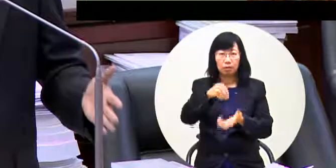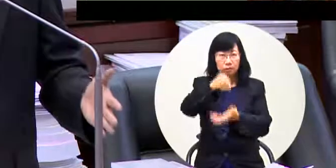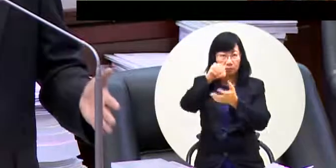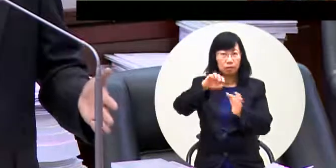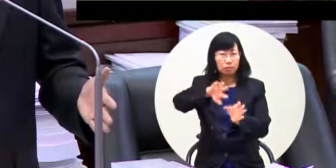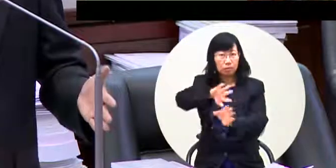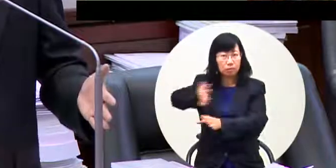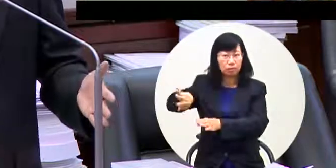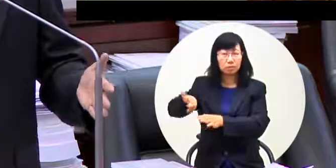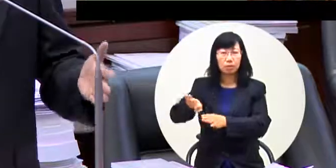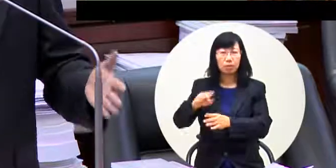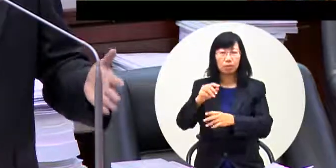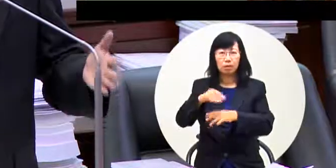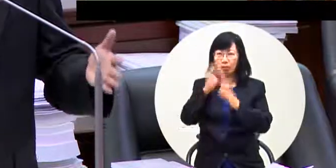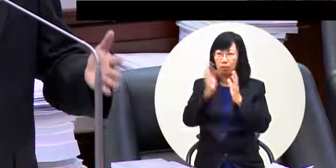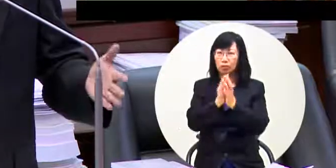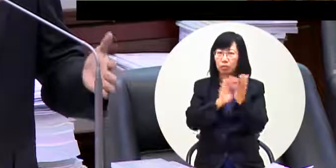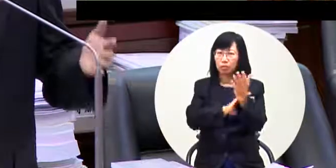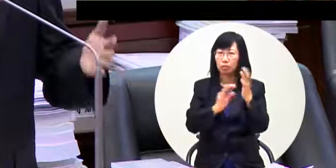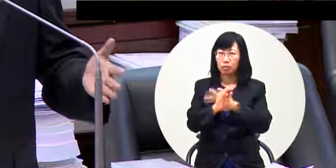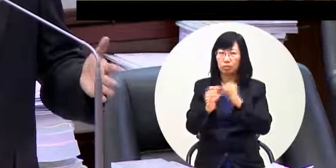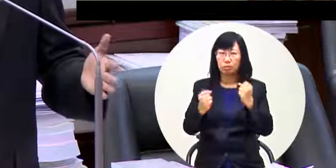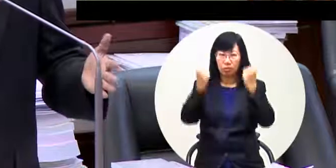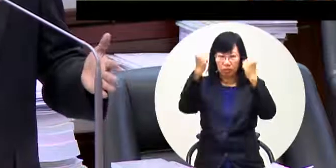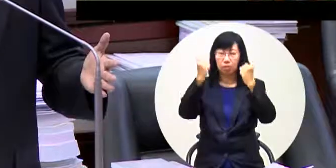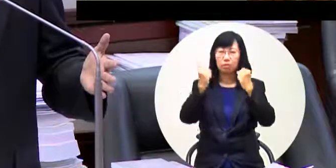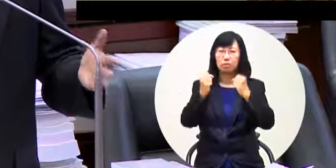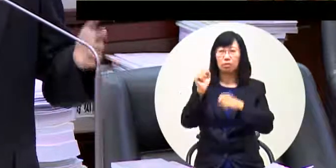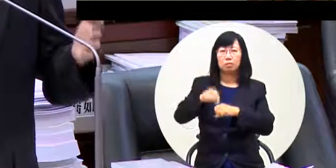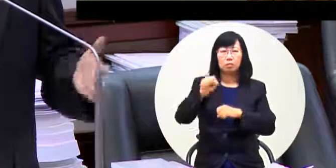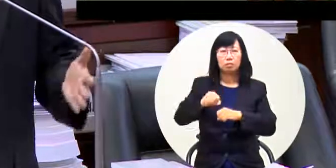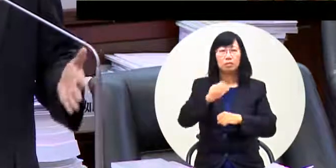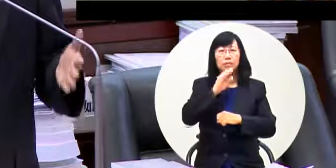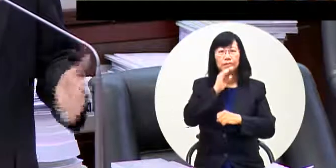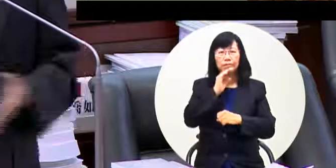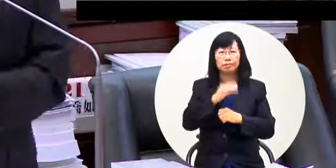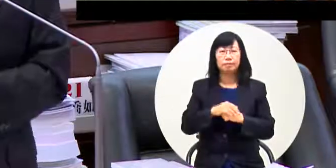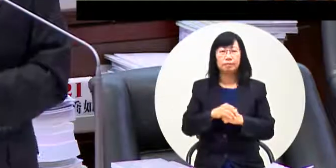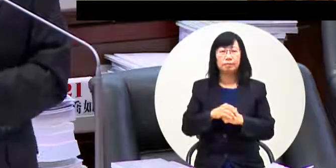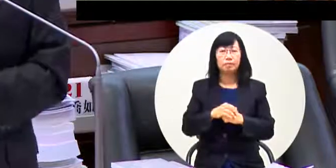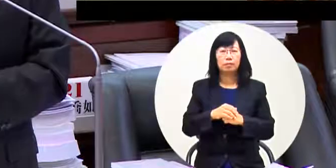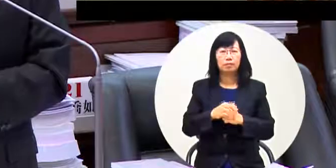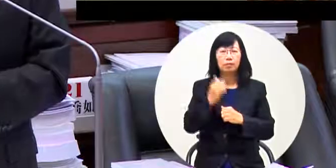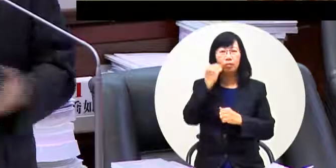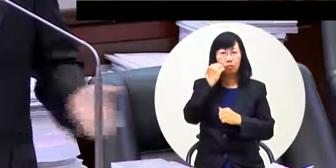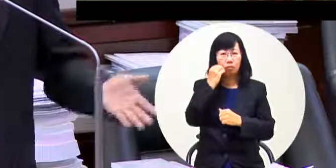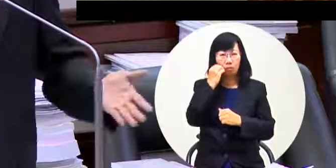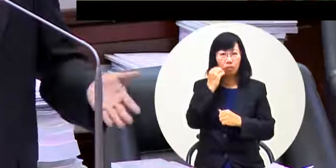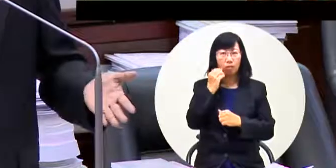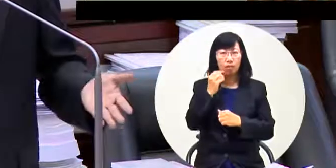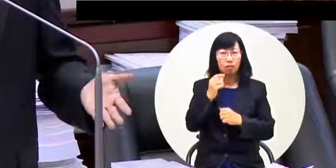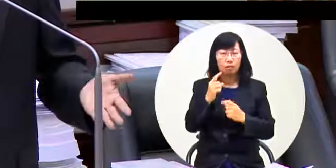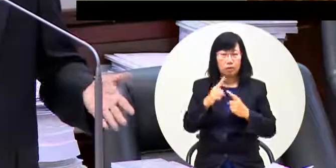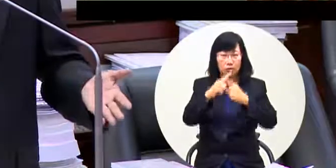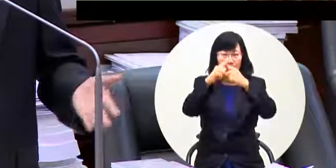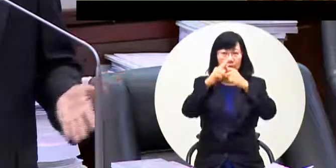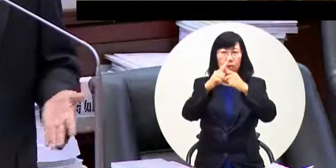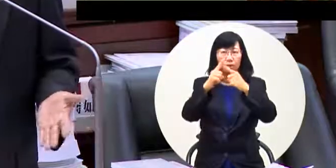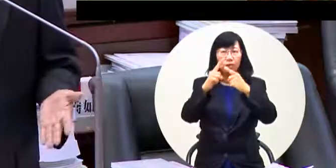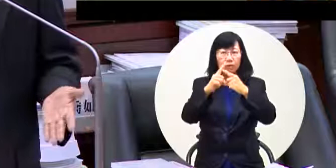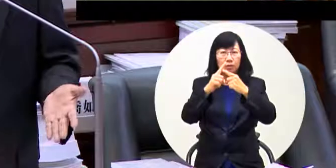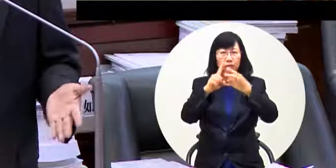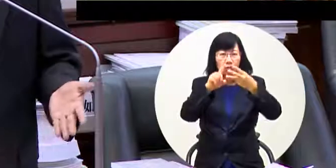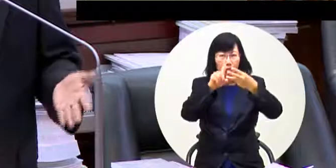长做报告，我们希望更多的以人为本的政策，以人为本的政策。第一